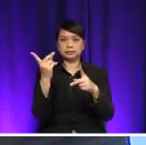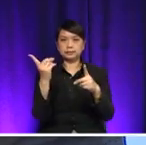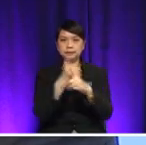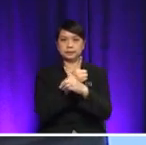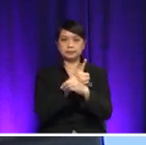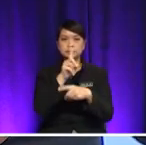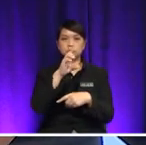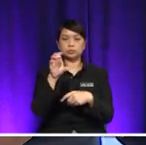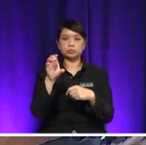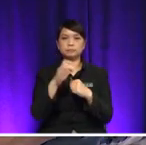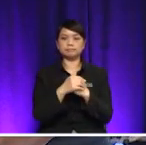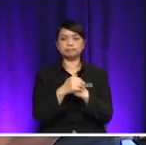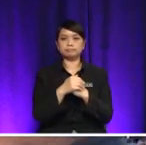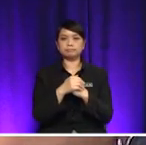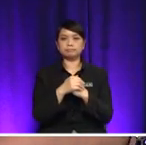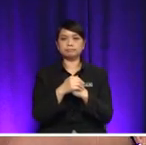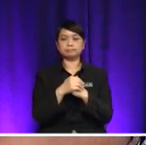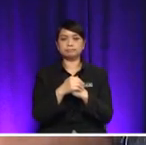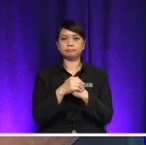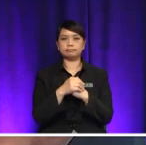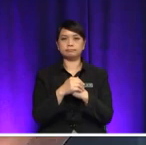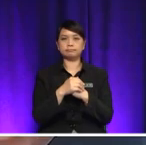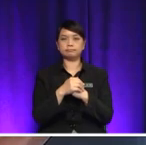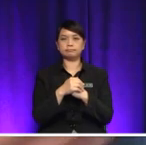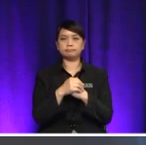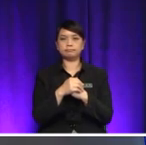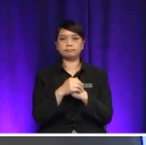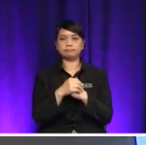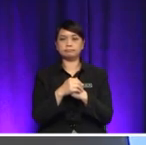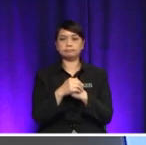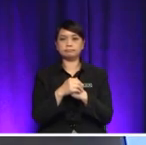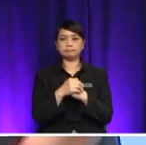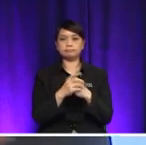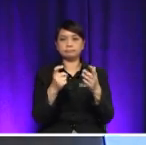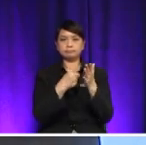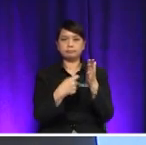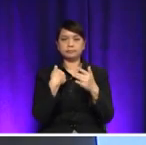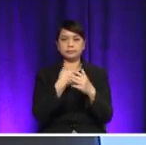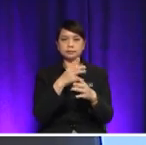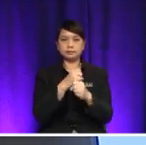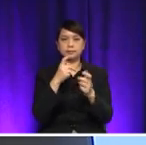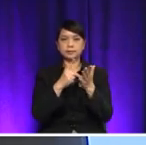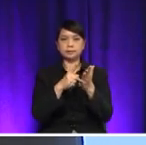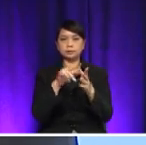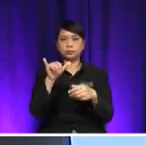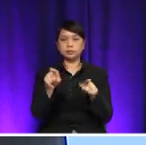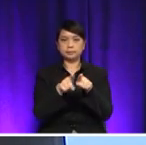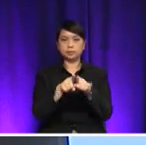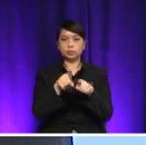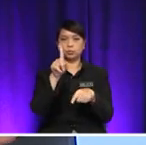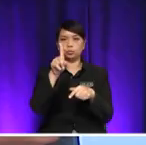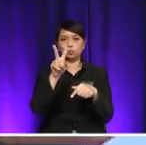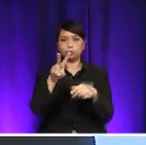sama dengan 140 Oke jadi nilai yang kita dapat kiri Why = 2 Ringgit